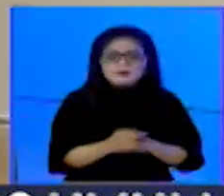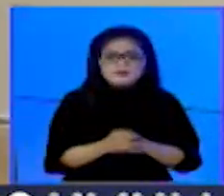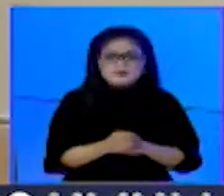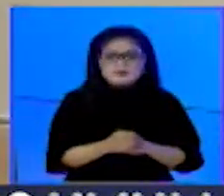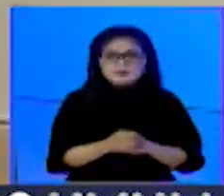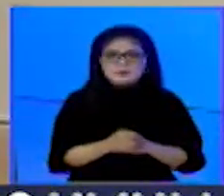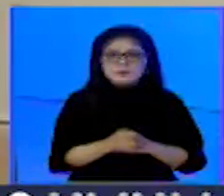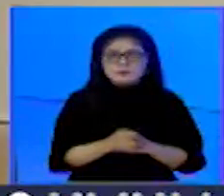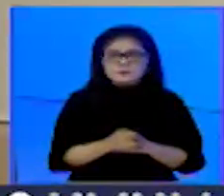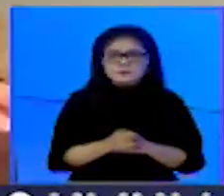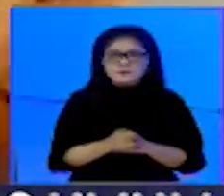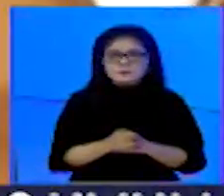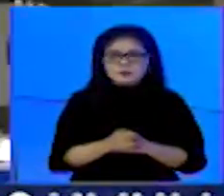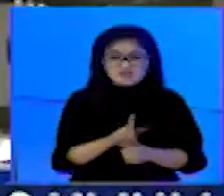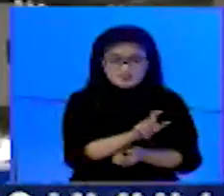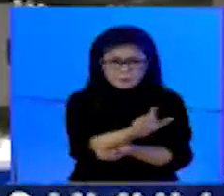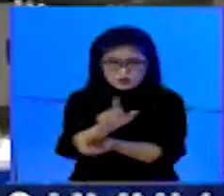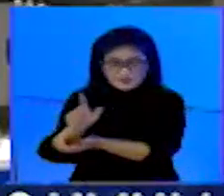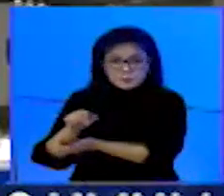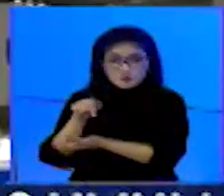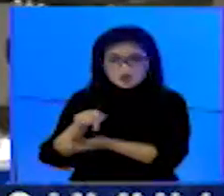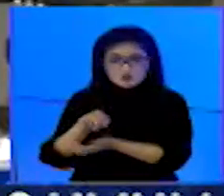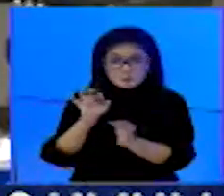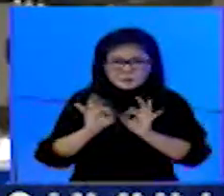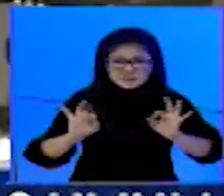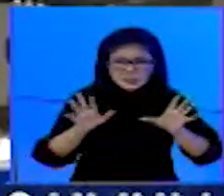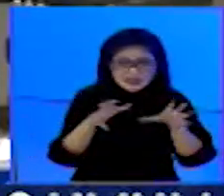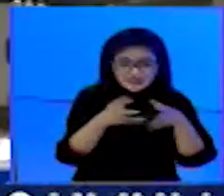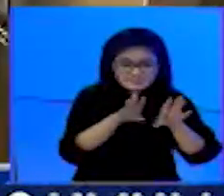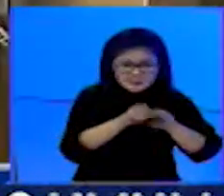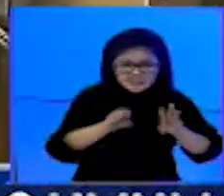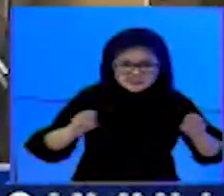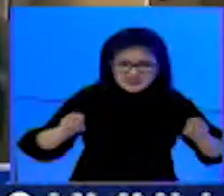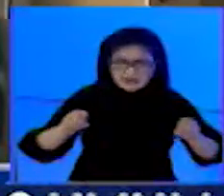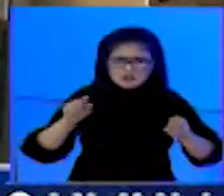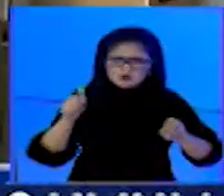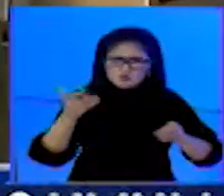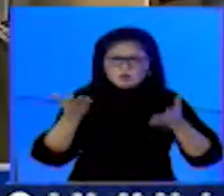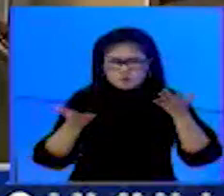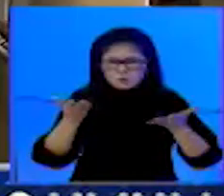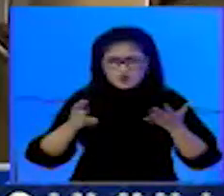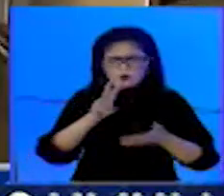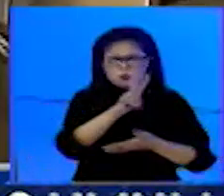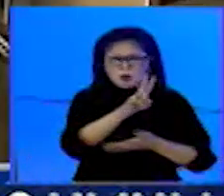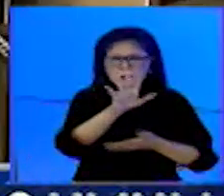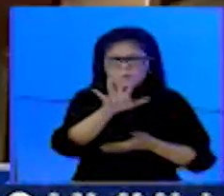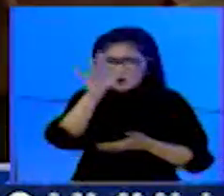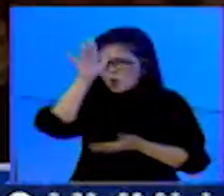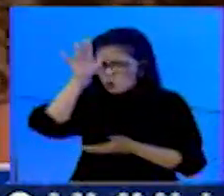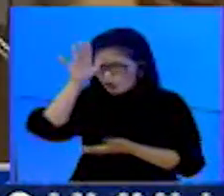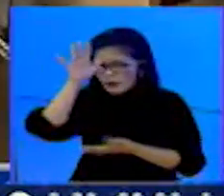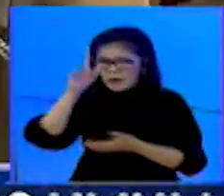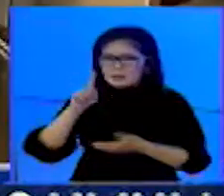untuk penyemprotan sendiri, petugas yang dikerahkan adalah sebanyak 25 personil dengan